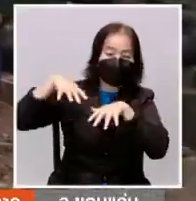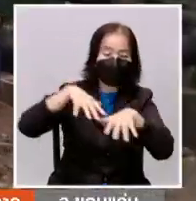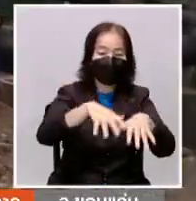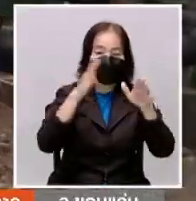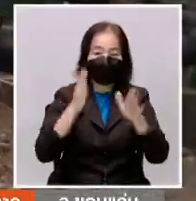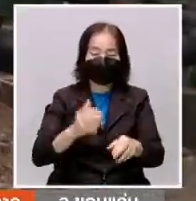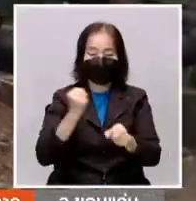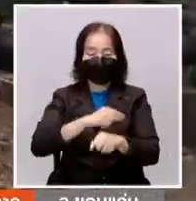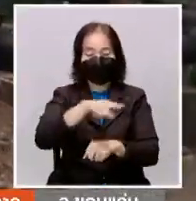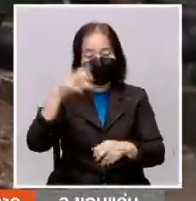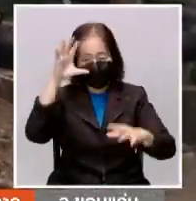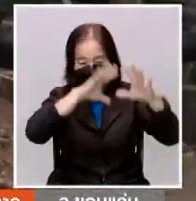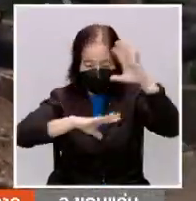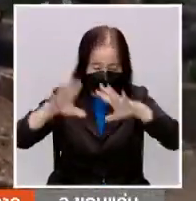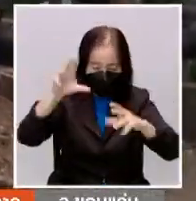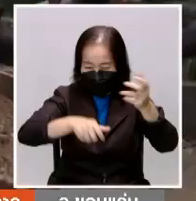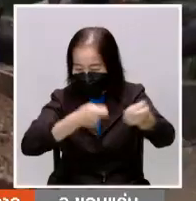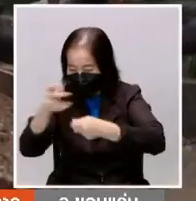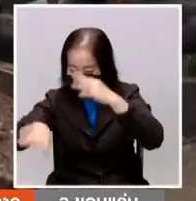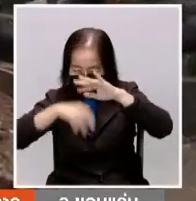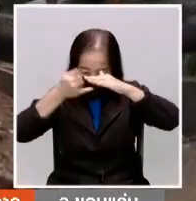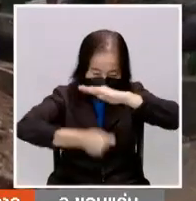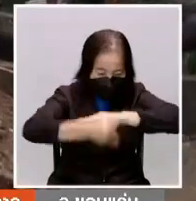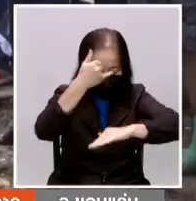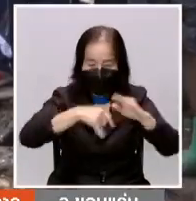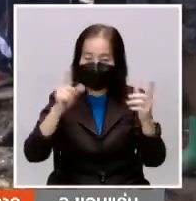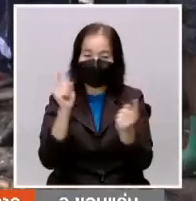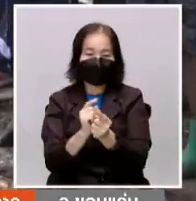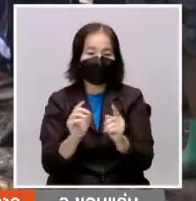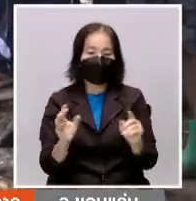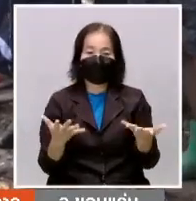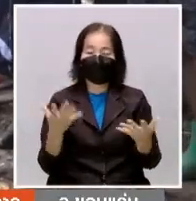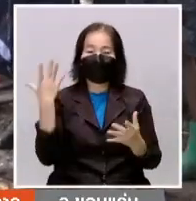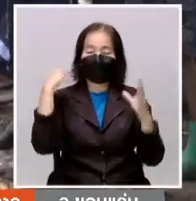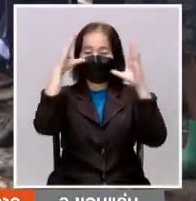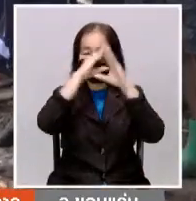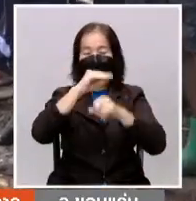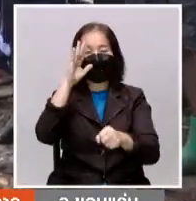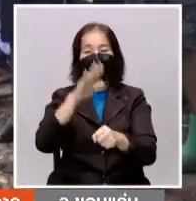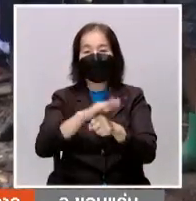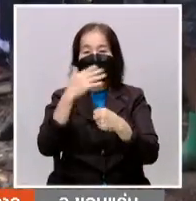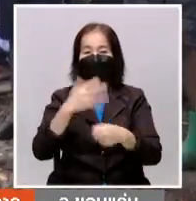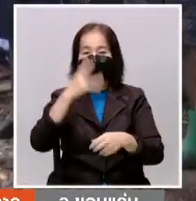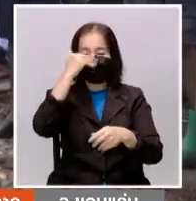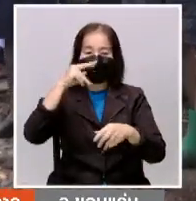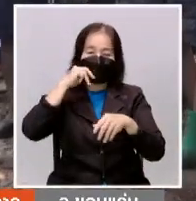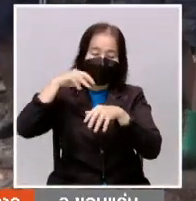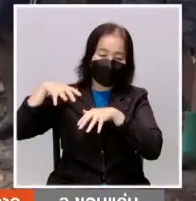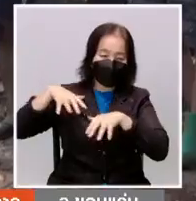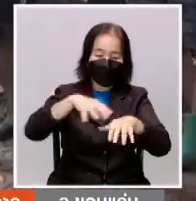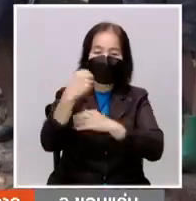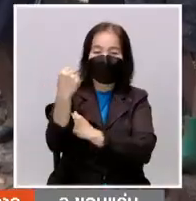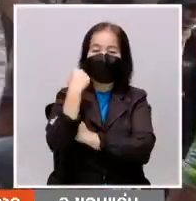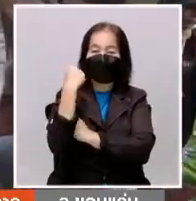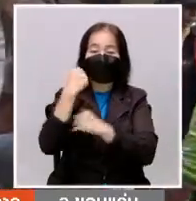ที่เองยุติการค้นหาเมื่อช่วงค่ำของวันเมื่อวานนี้นะคะเพราะว่าก็ค่อนข้างมืดแล้วก็กระแสน้ำไหลเชี่ยวด้วย